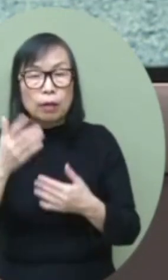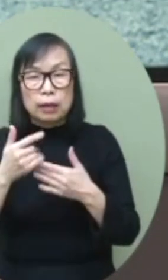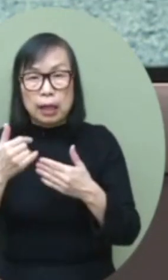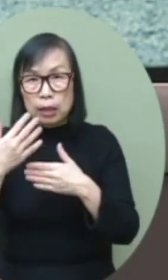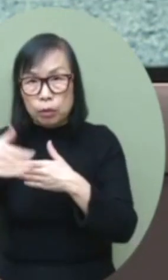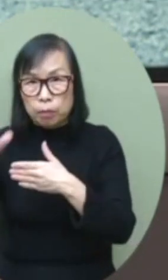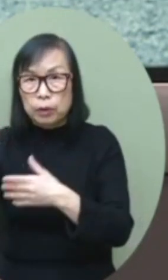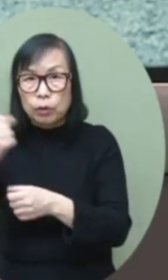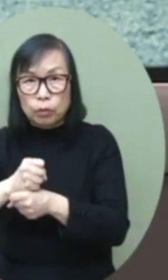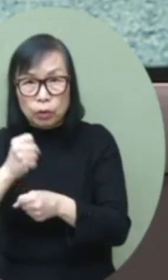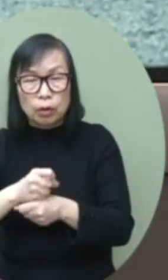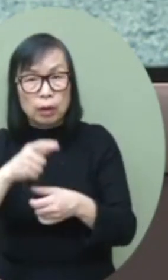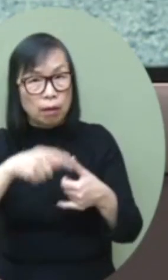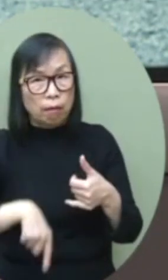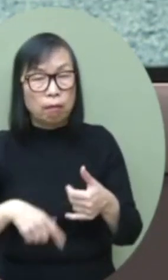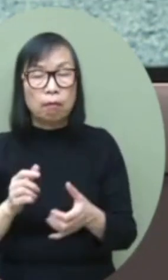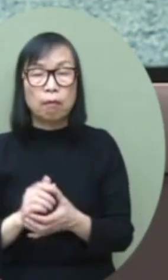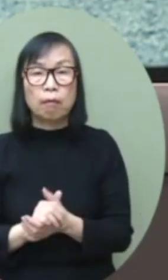士，